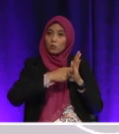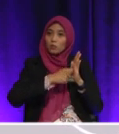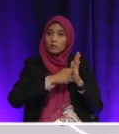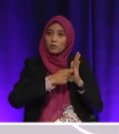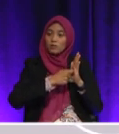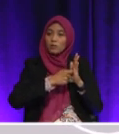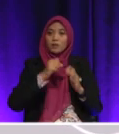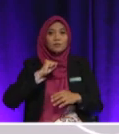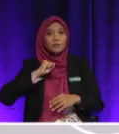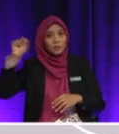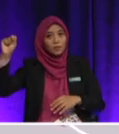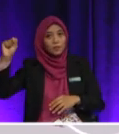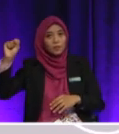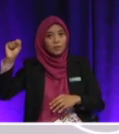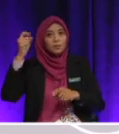betul